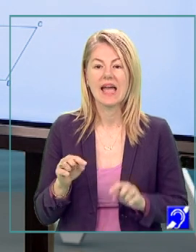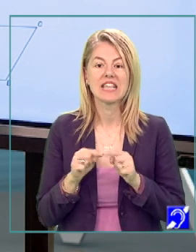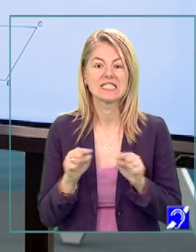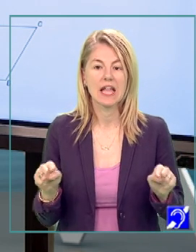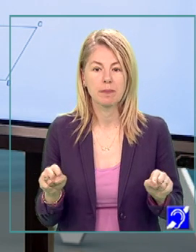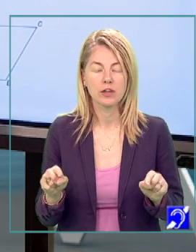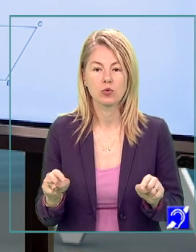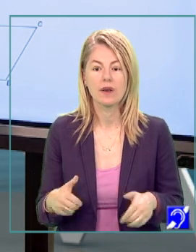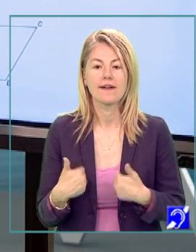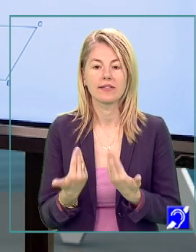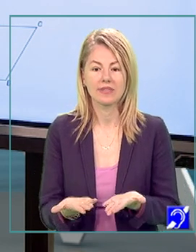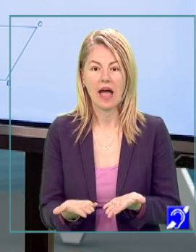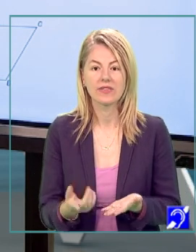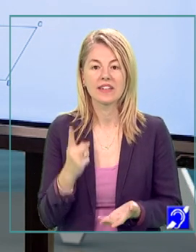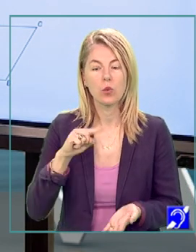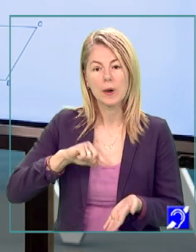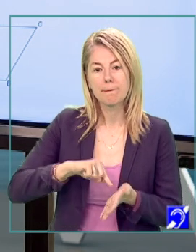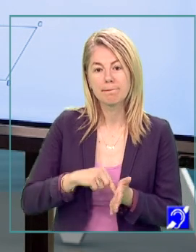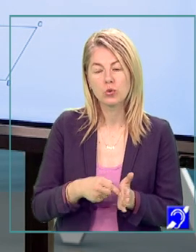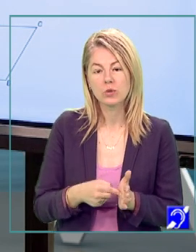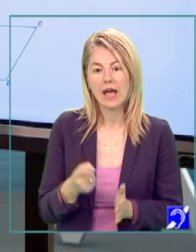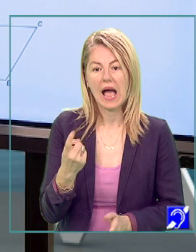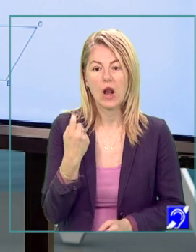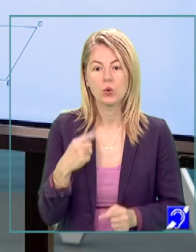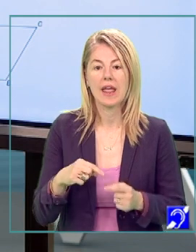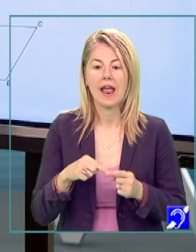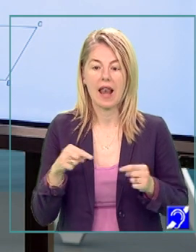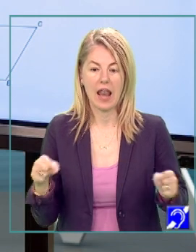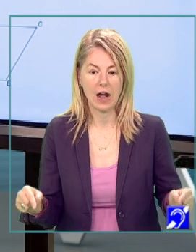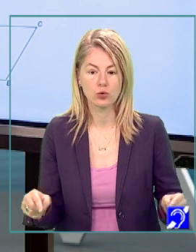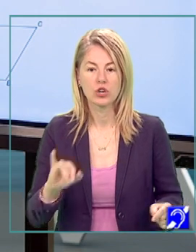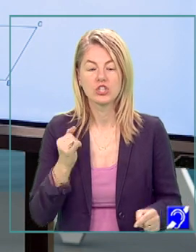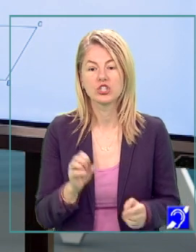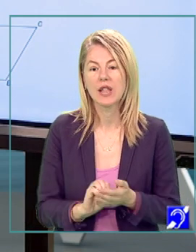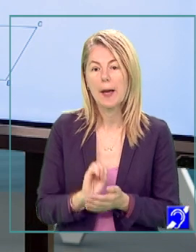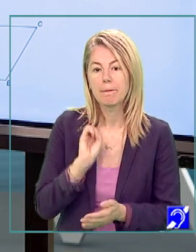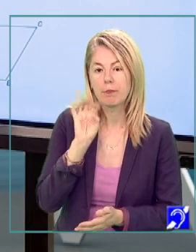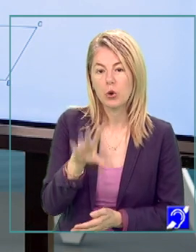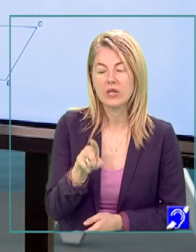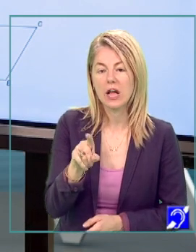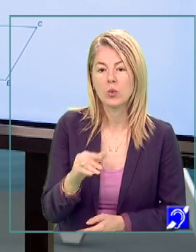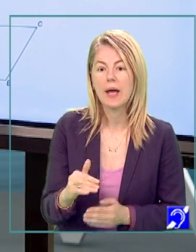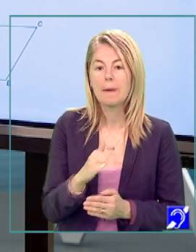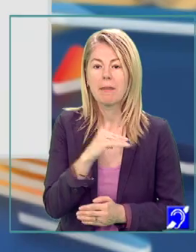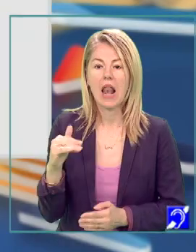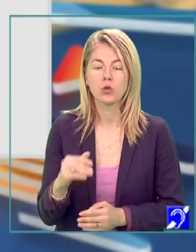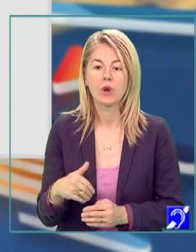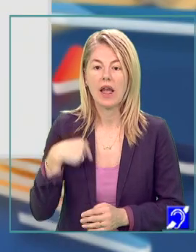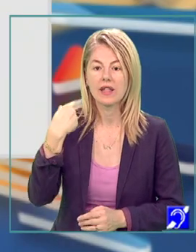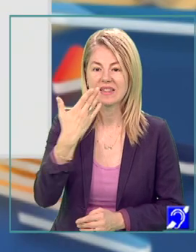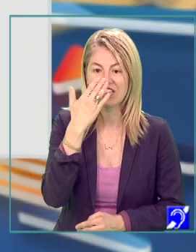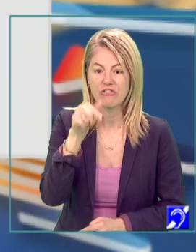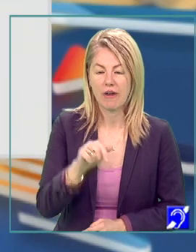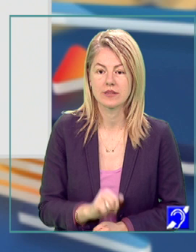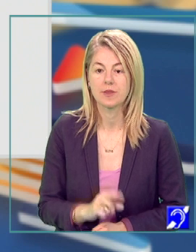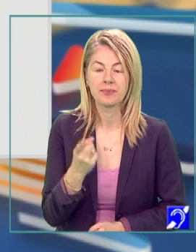segmentul determinat de un punct al unei laturi și de proiecția lui pe latura opusă. Din